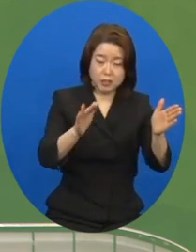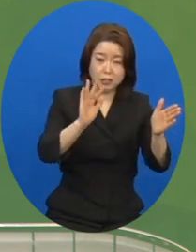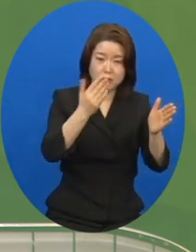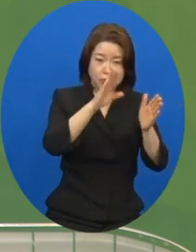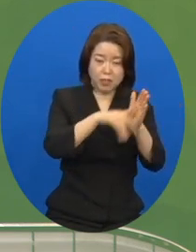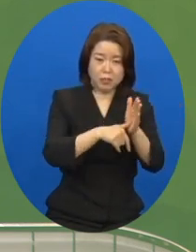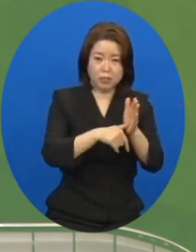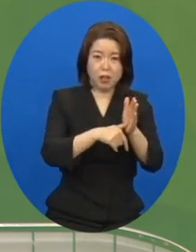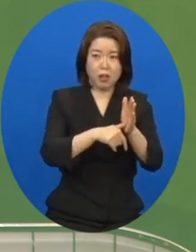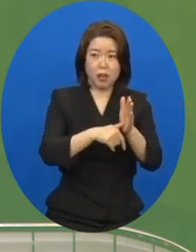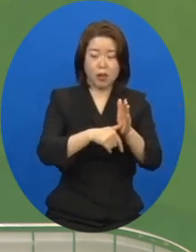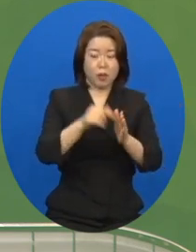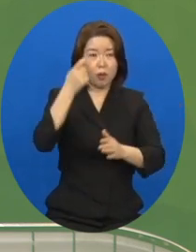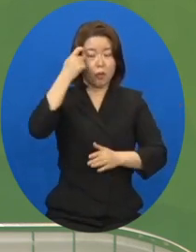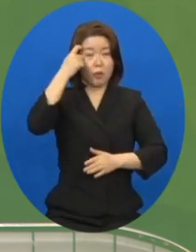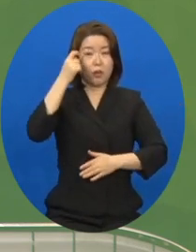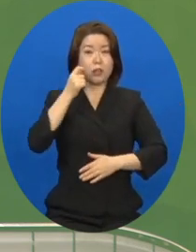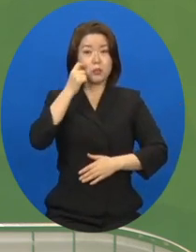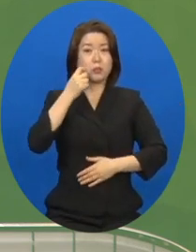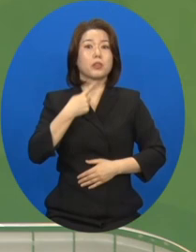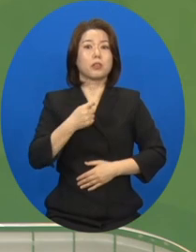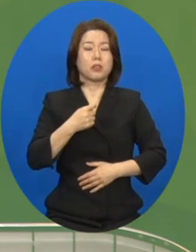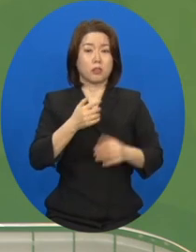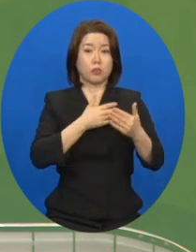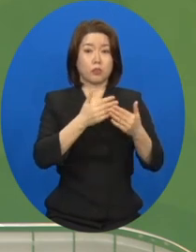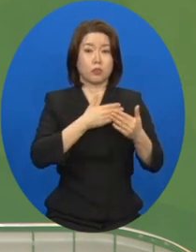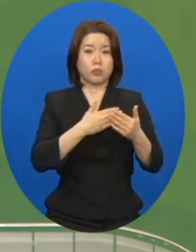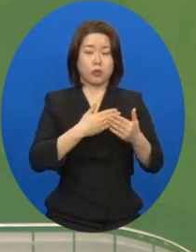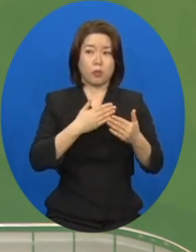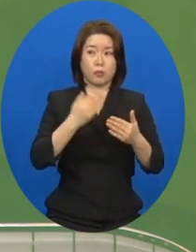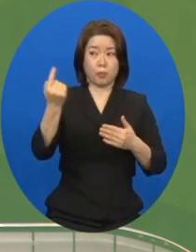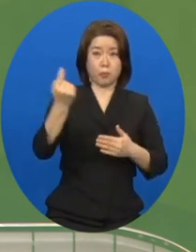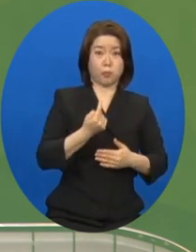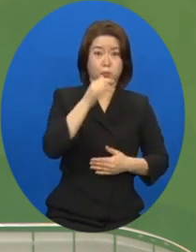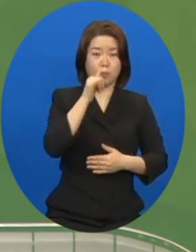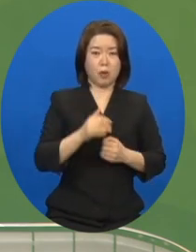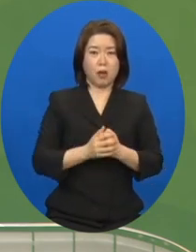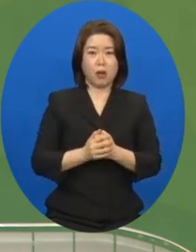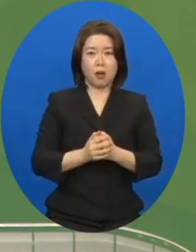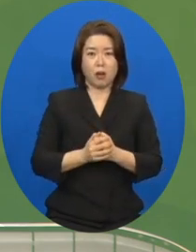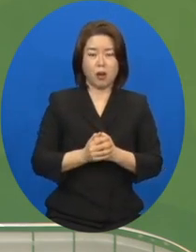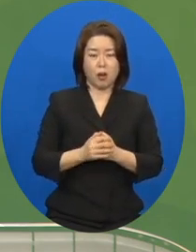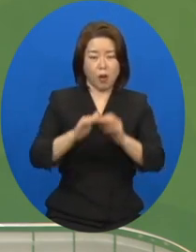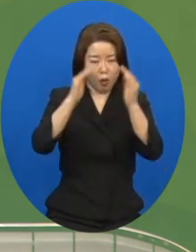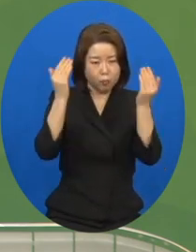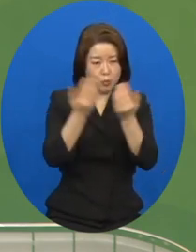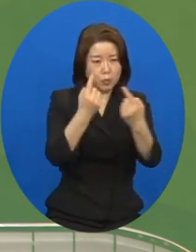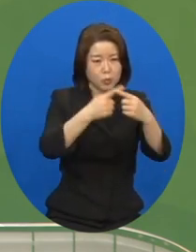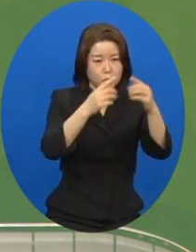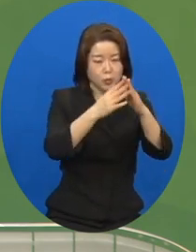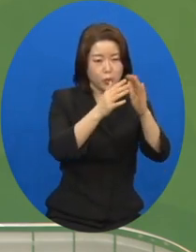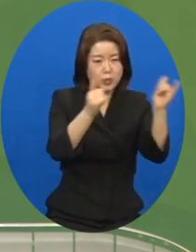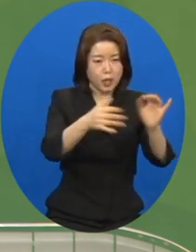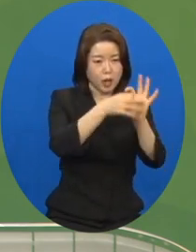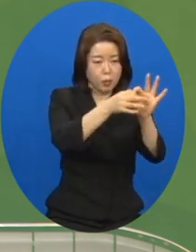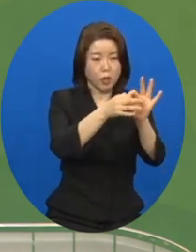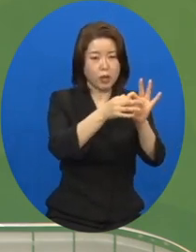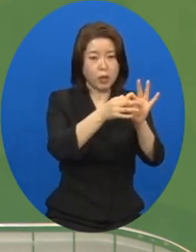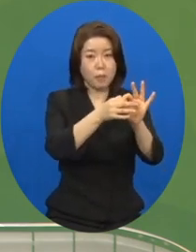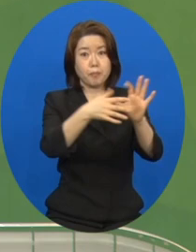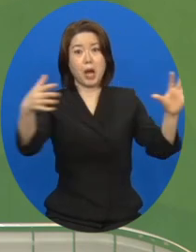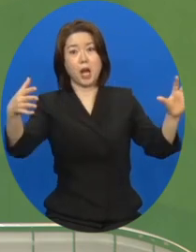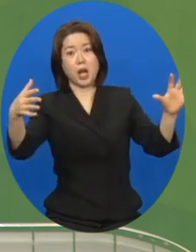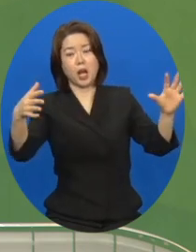못했던 두려움이 왔어요. 그것은 모든 교우 관계가 다 끊어지는 혼자가